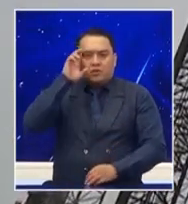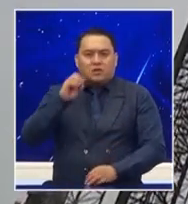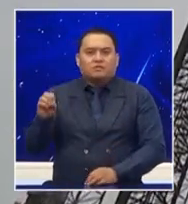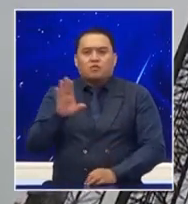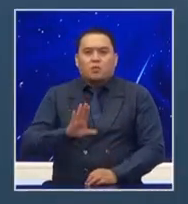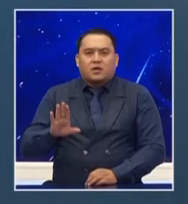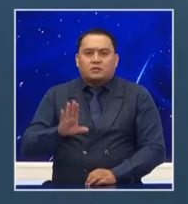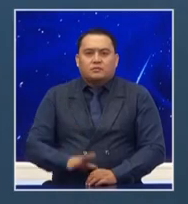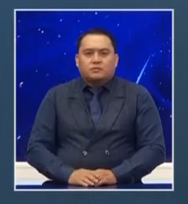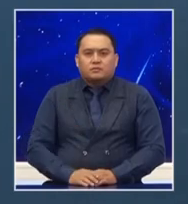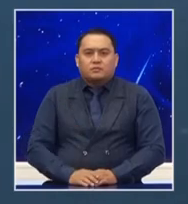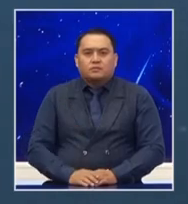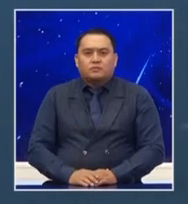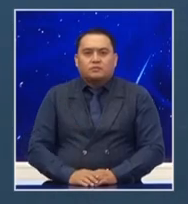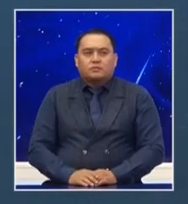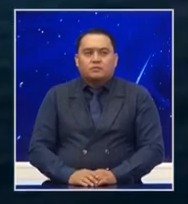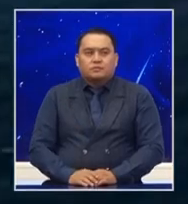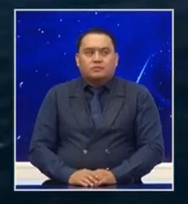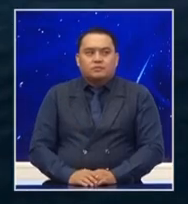Европы.